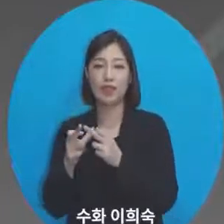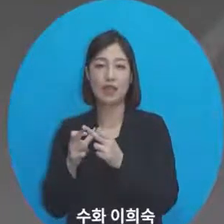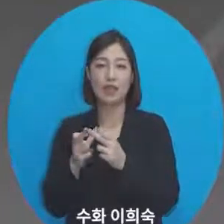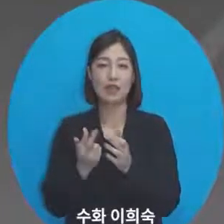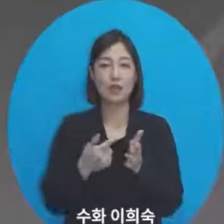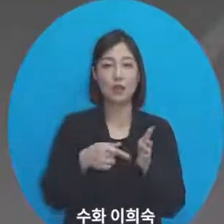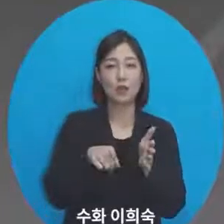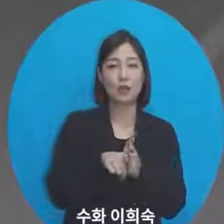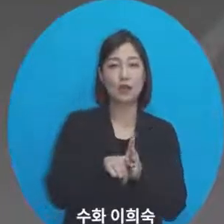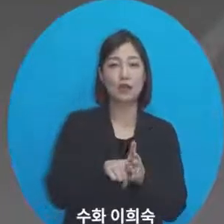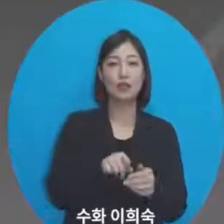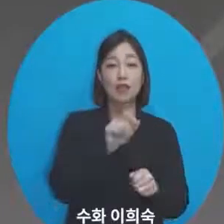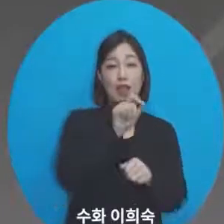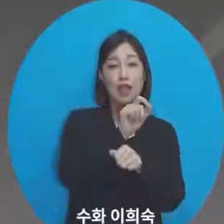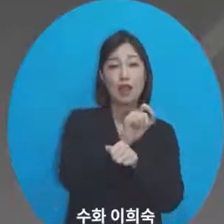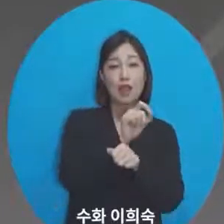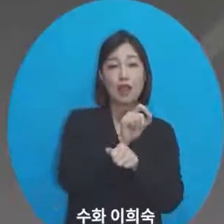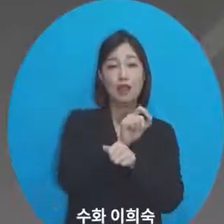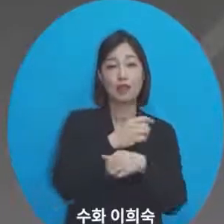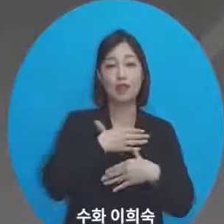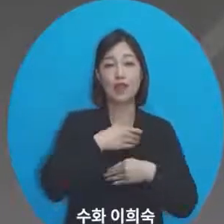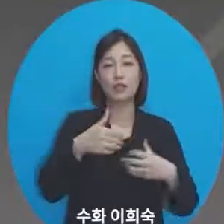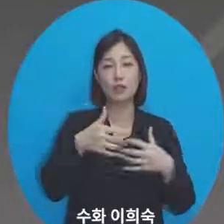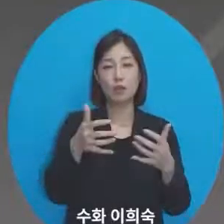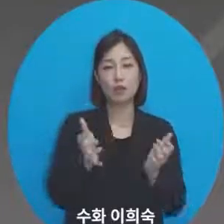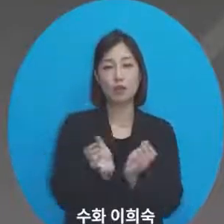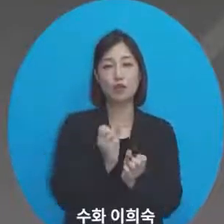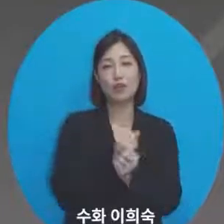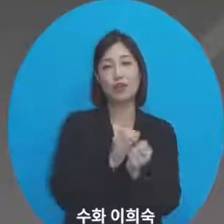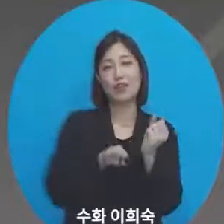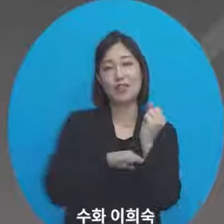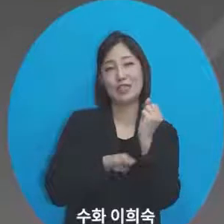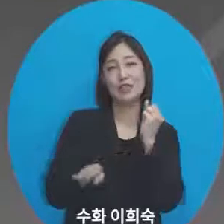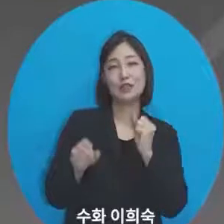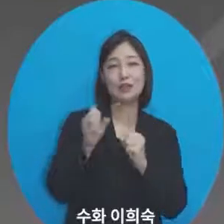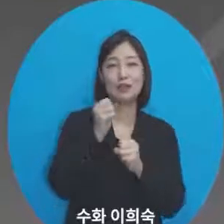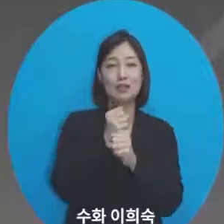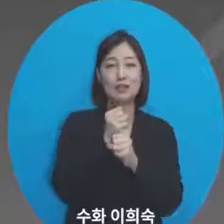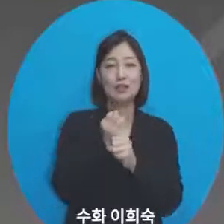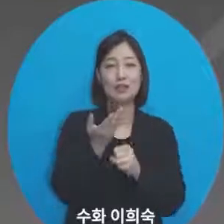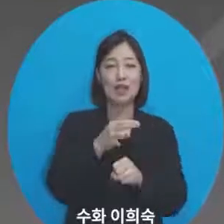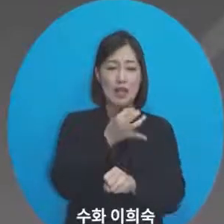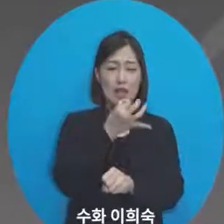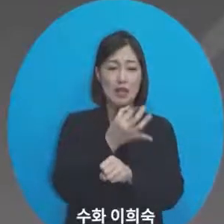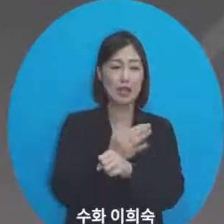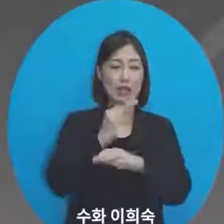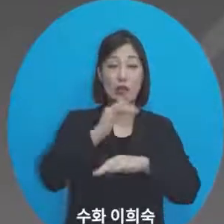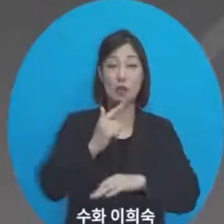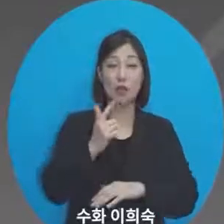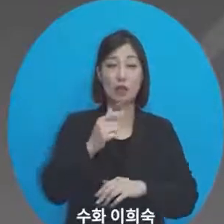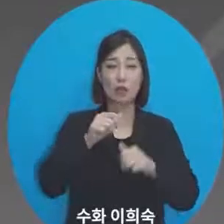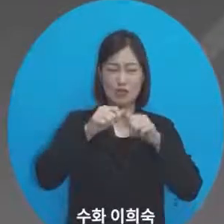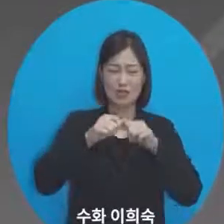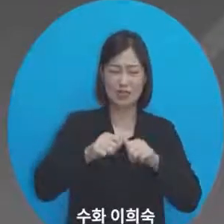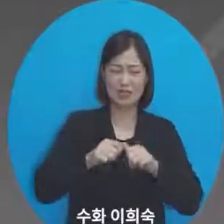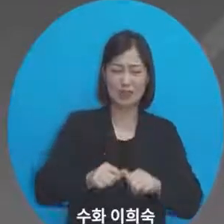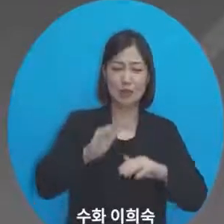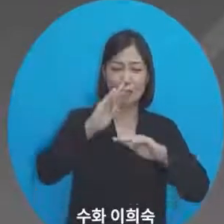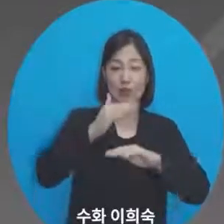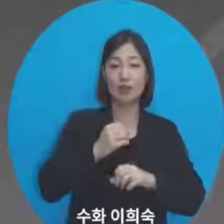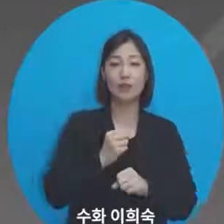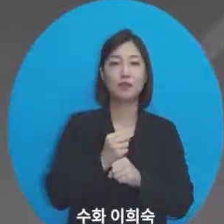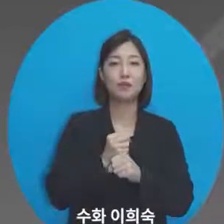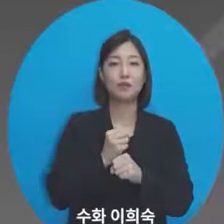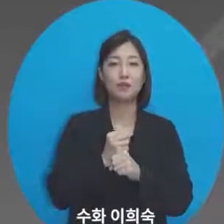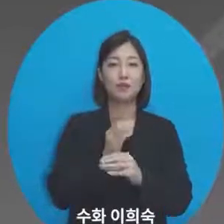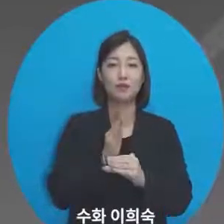지침을 행안부에서 규정함으로 인해서 설치 기준에 대해서 생각보다 상세하게 그 기준을 명시를 하고 있는데요.